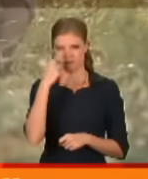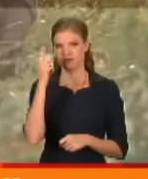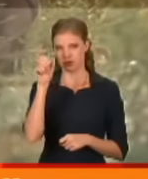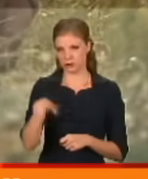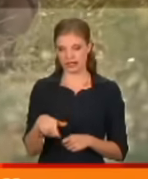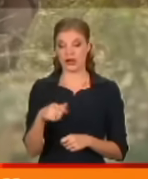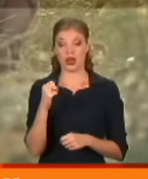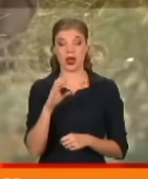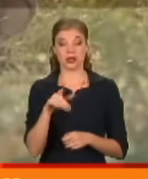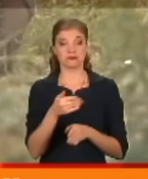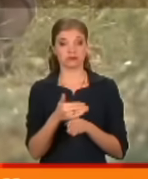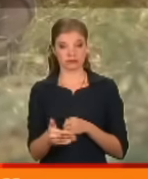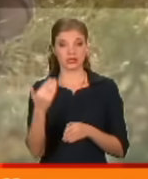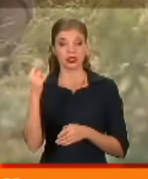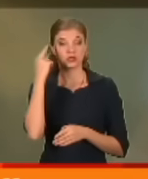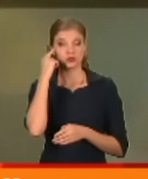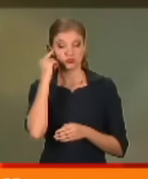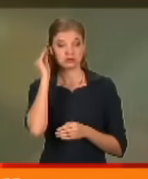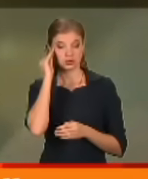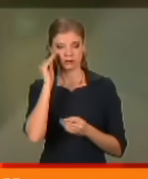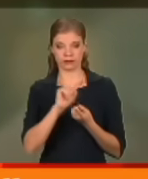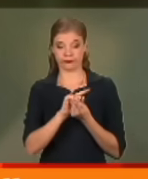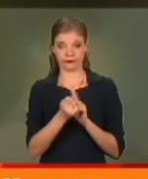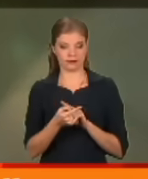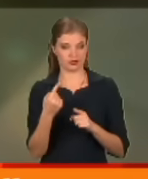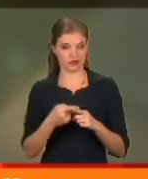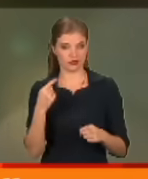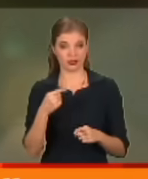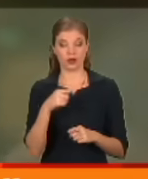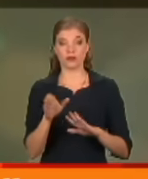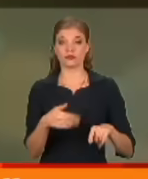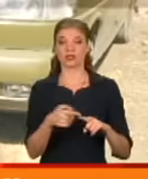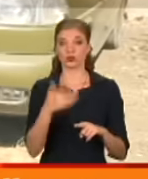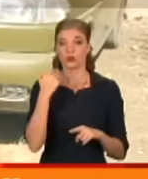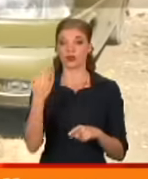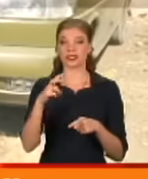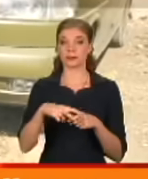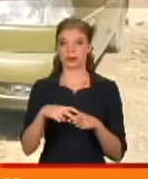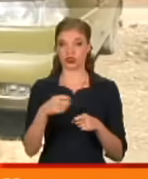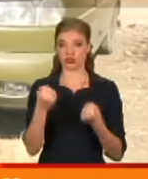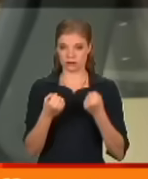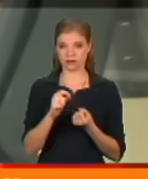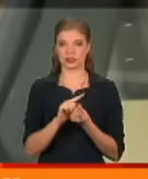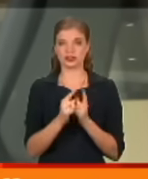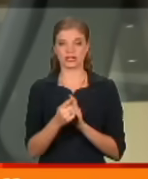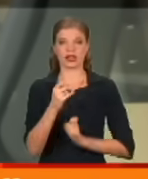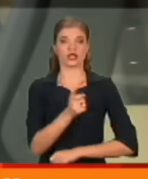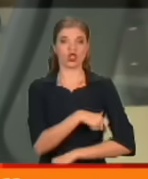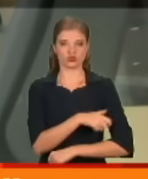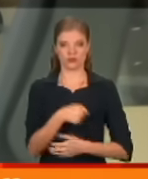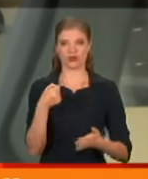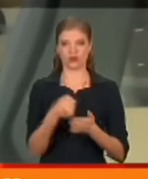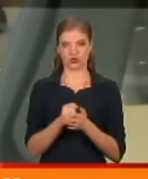его. Та вже невдовзі її думка змінюється кардинально по тому, як її медичний екіпаж стає на чергування